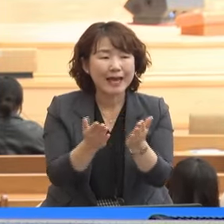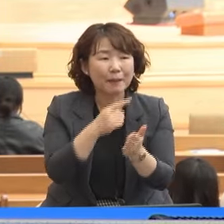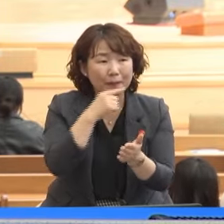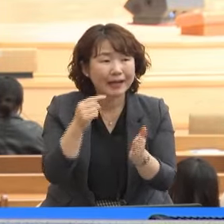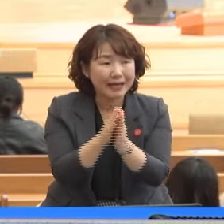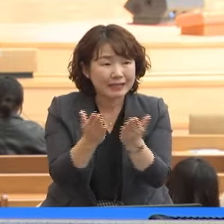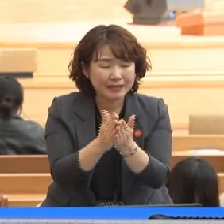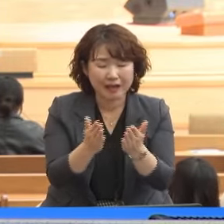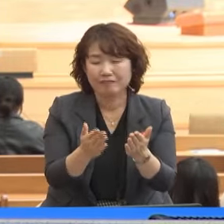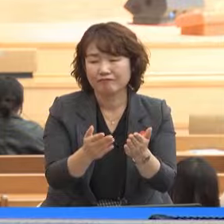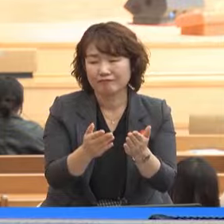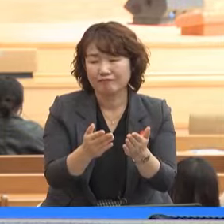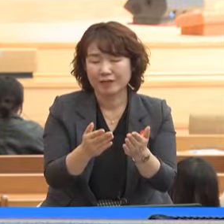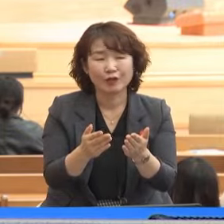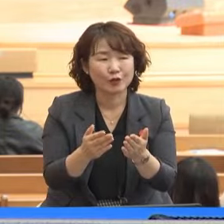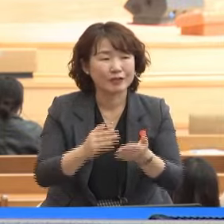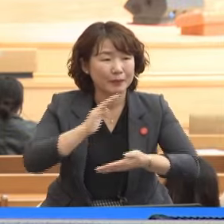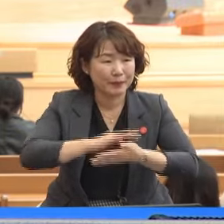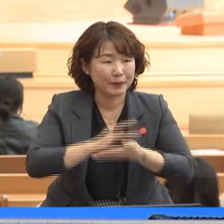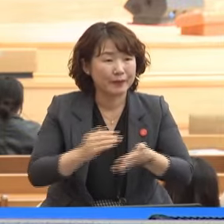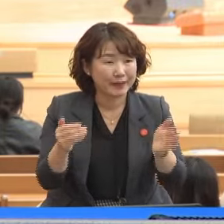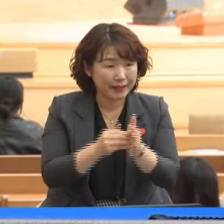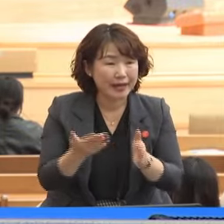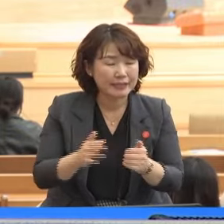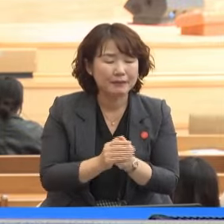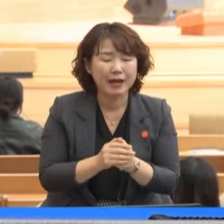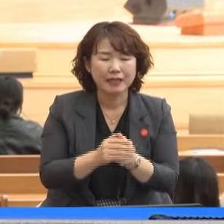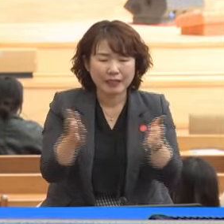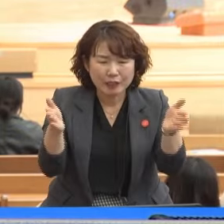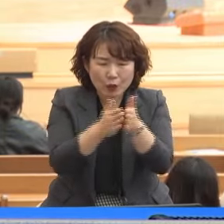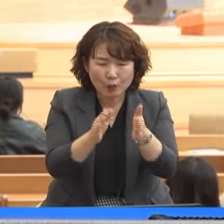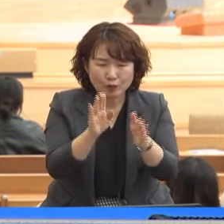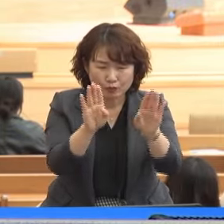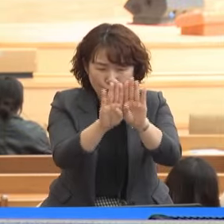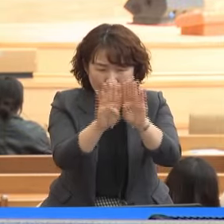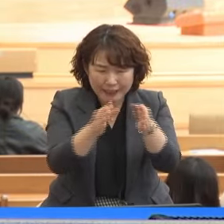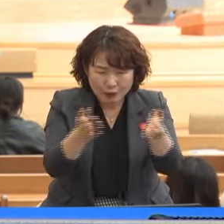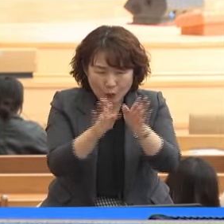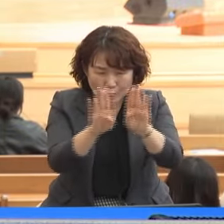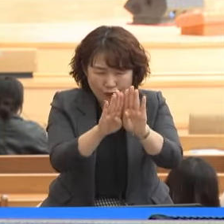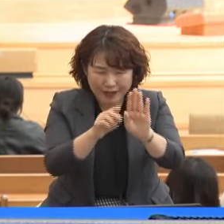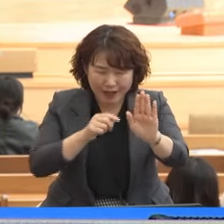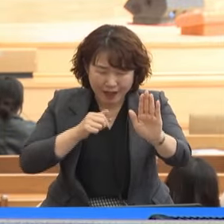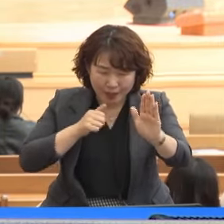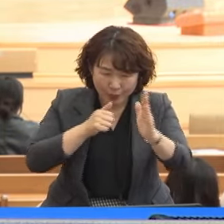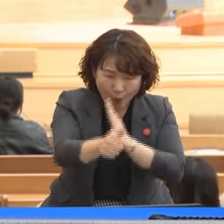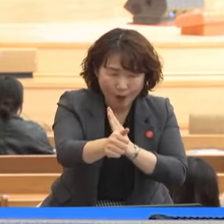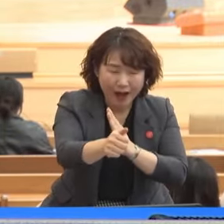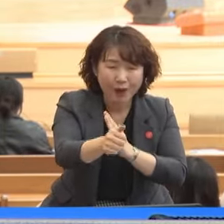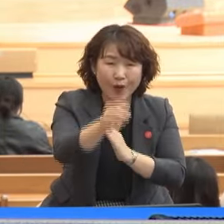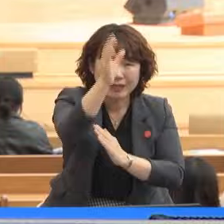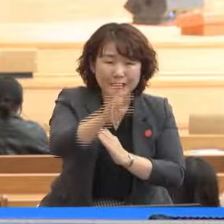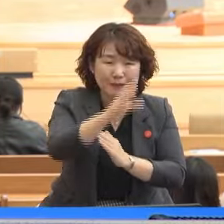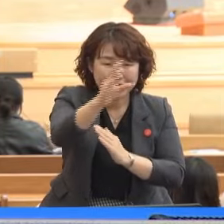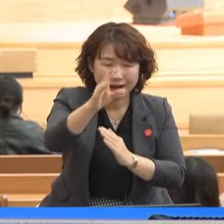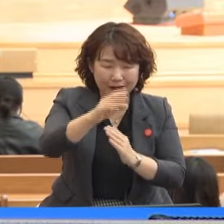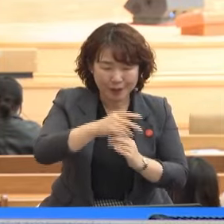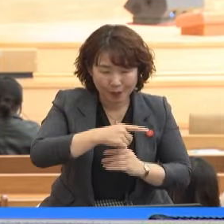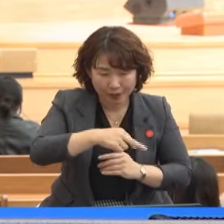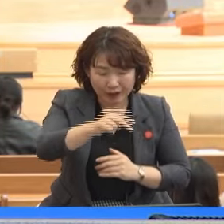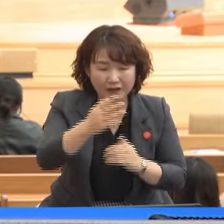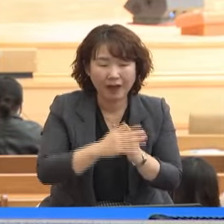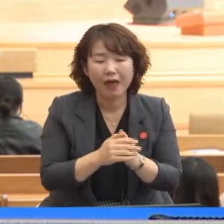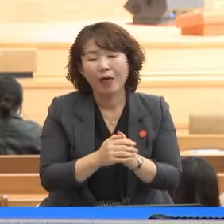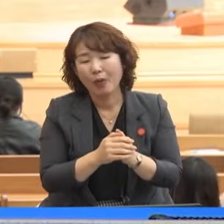버전으로 말하면 좁은 문을 통과하고 십자가 언덕을 올라야 되는데 담을 넘어서 그냥